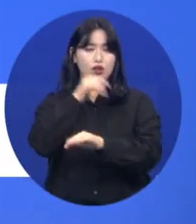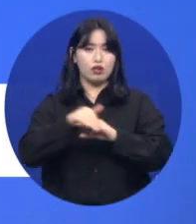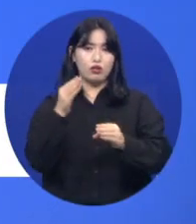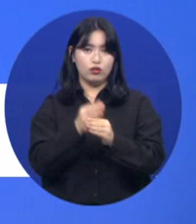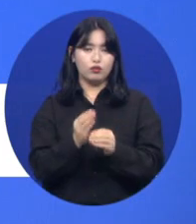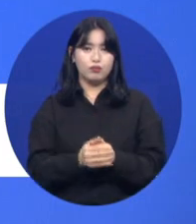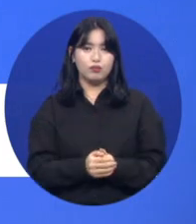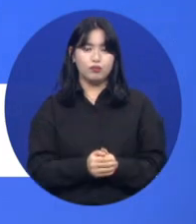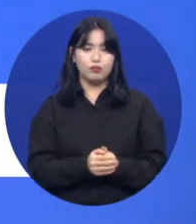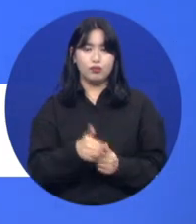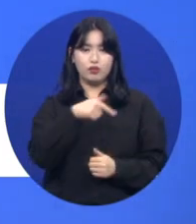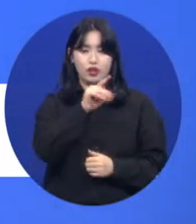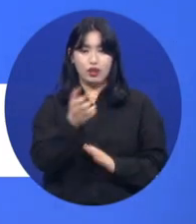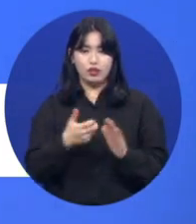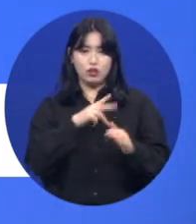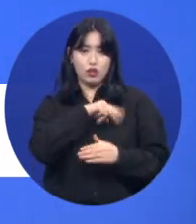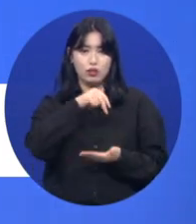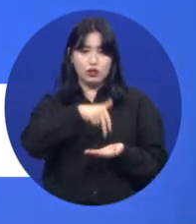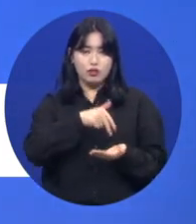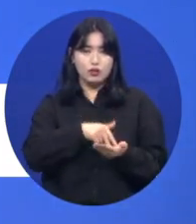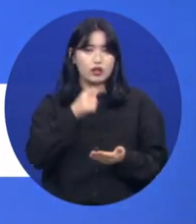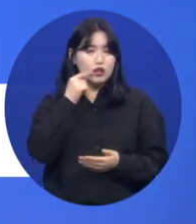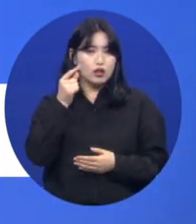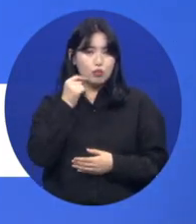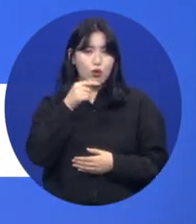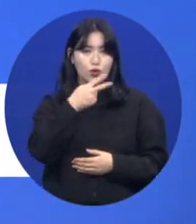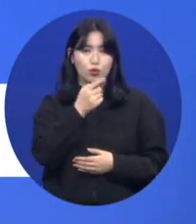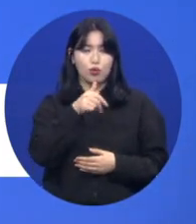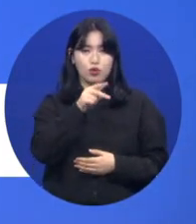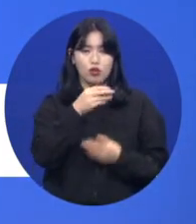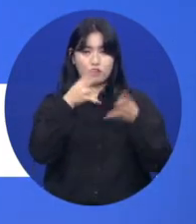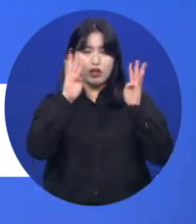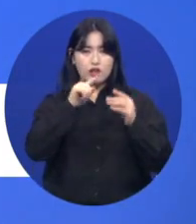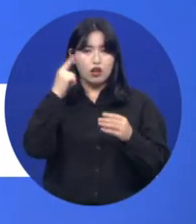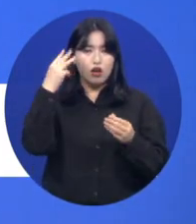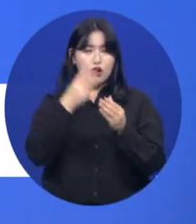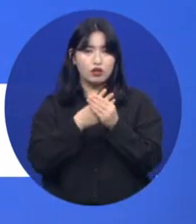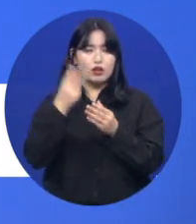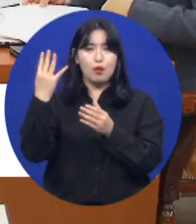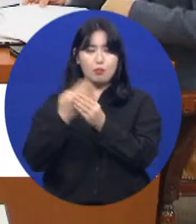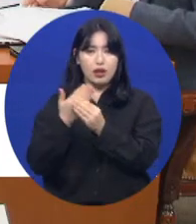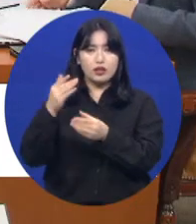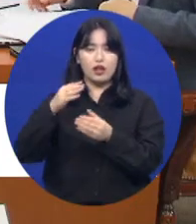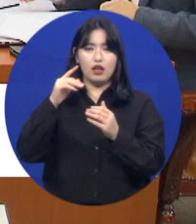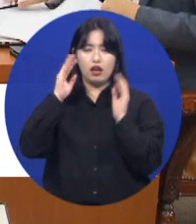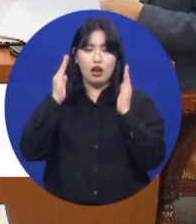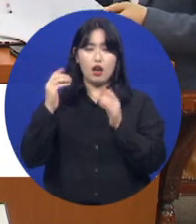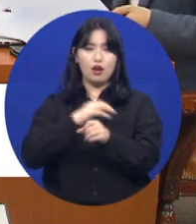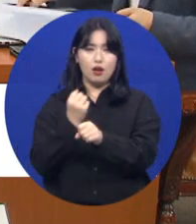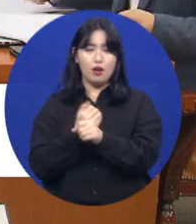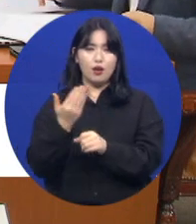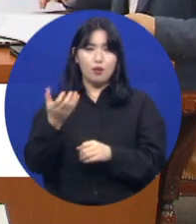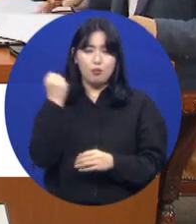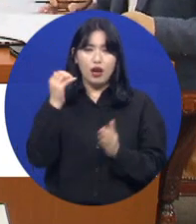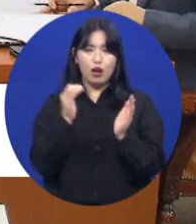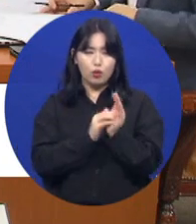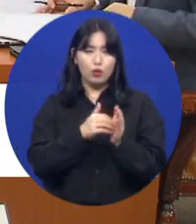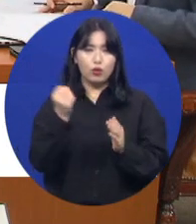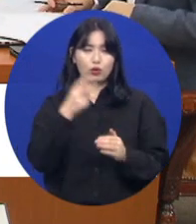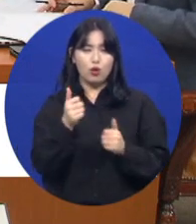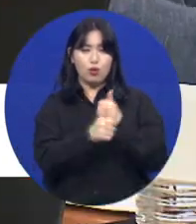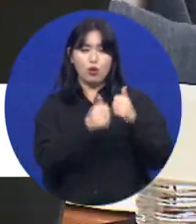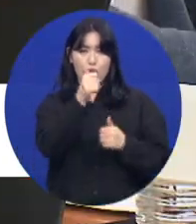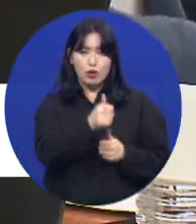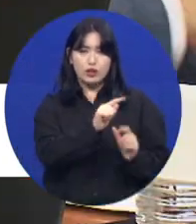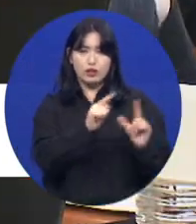밝혔습니다. 강창일 전 의원은 일본 동경대에서 석박사 학위를 받고 한일 의원연맹 간사장과 회장